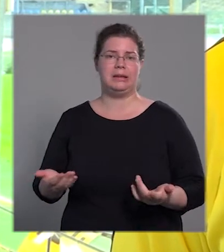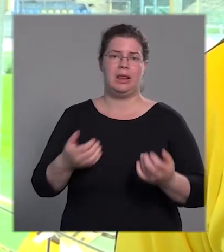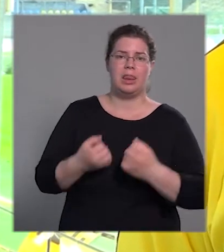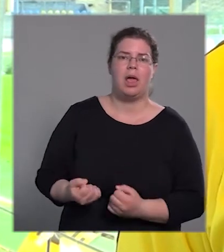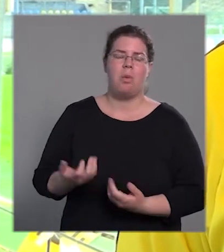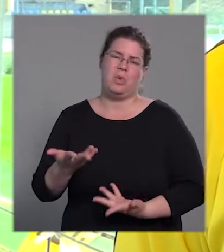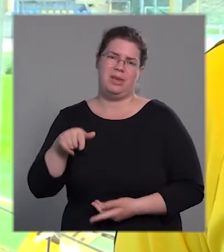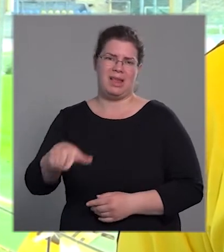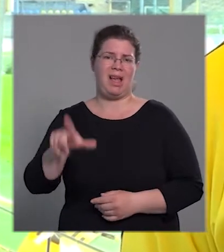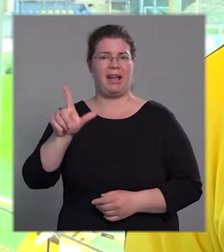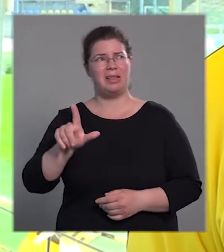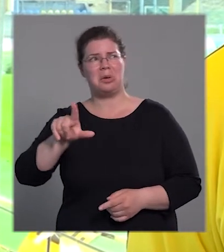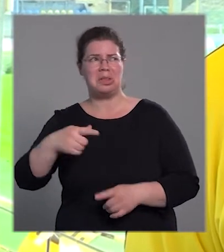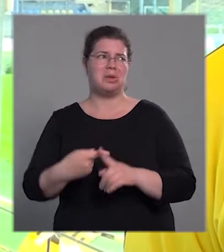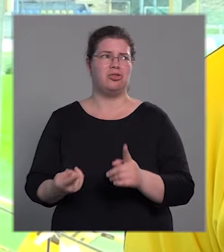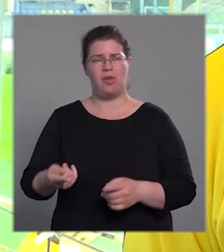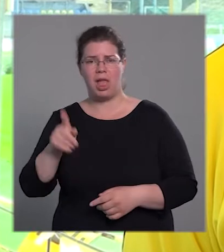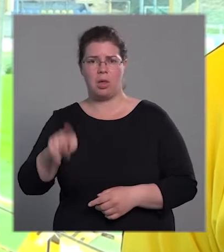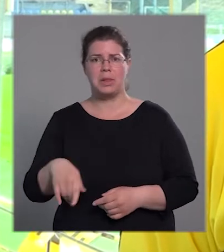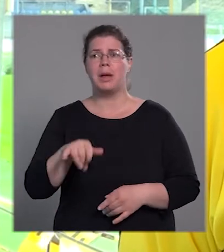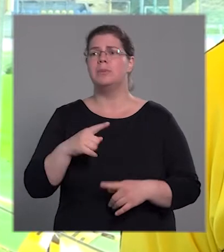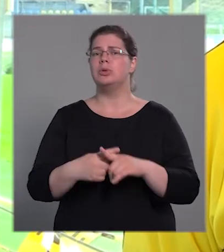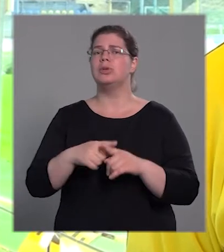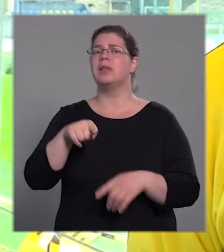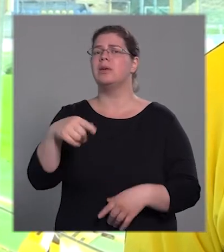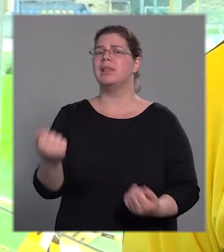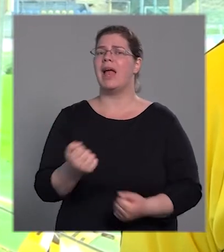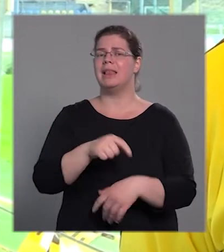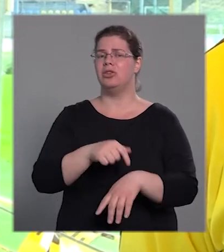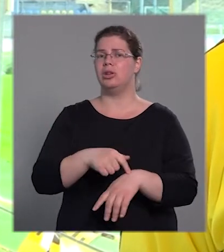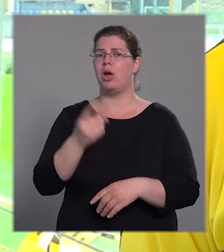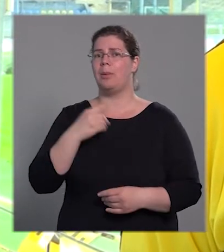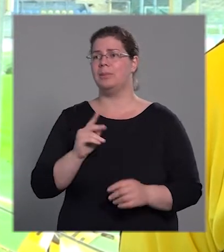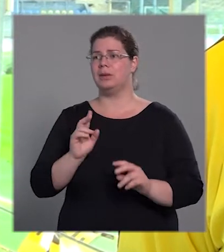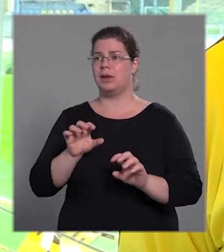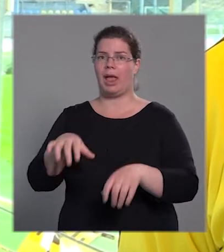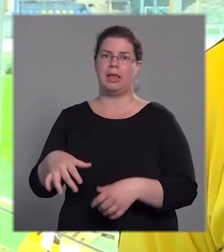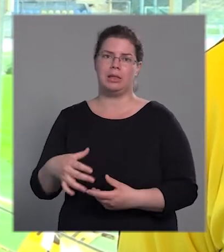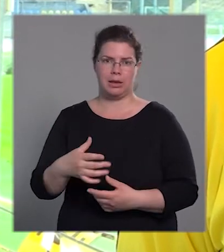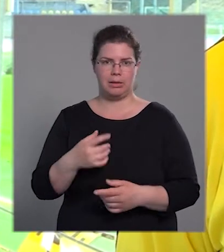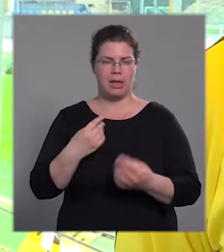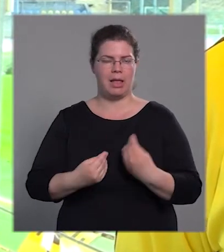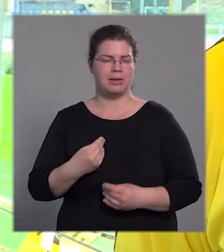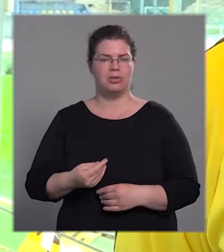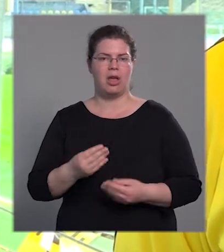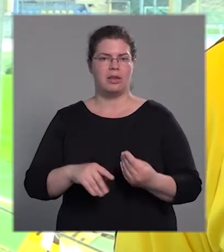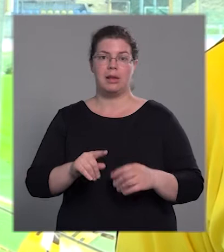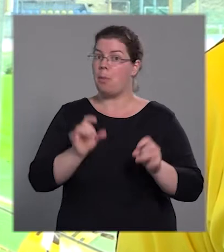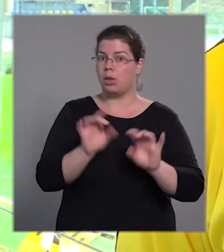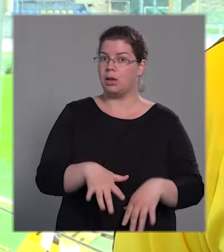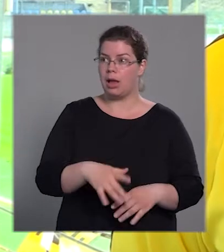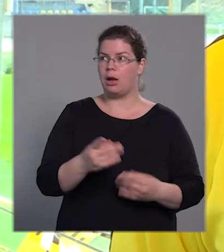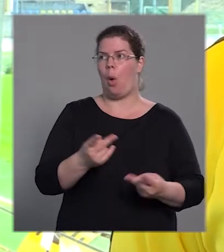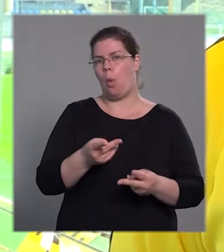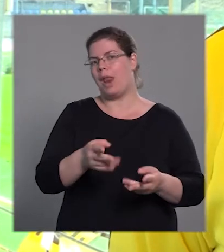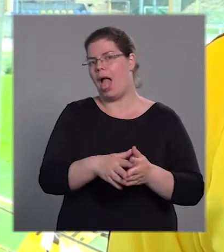ez a két-két és fél hónap, plusz azok az edzési idők, amik még rátettek a játékosok, tehát azért nem ott hagyták abba, ahol